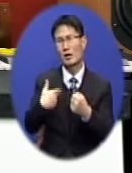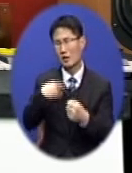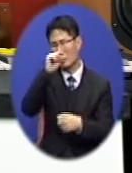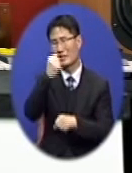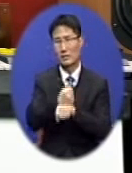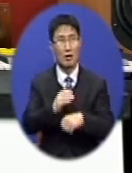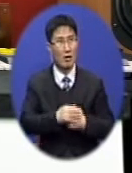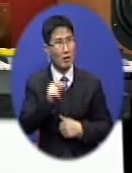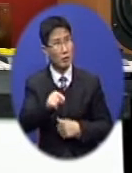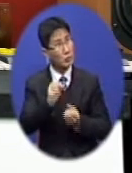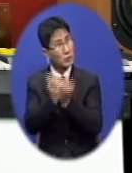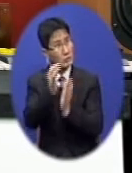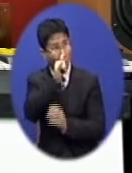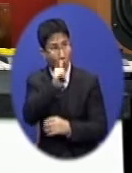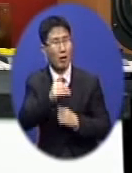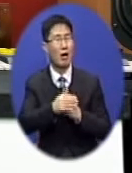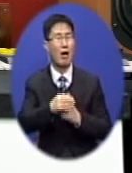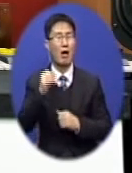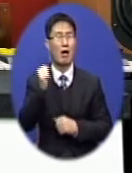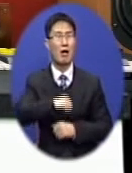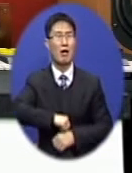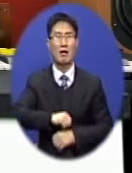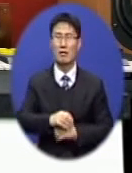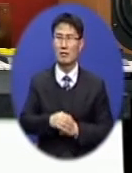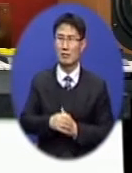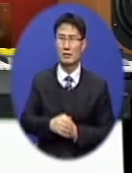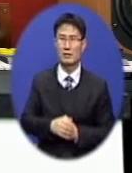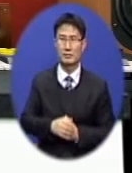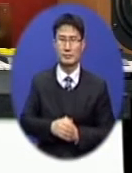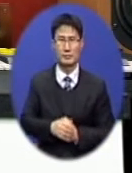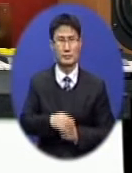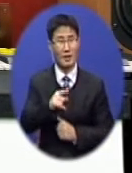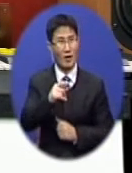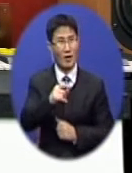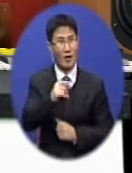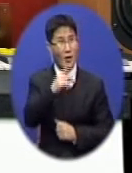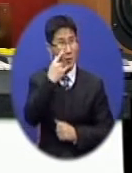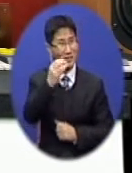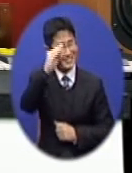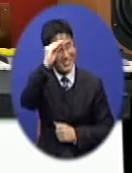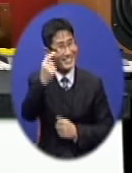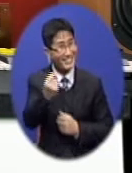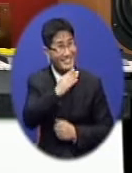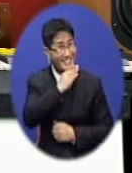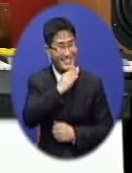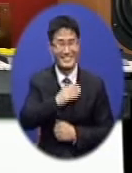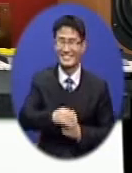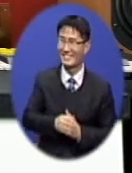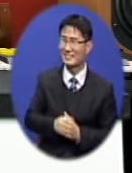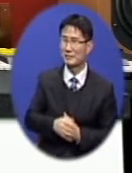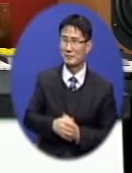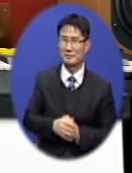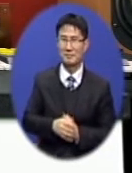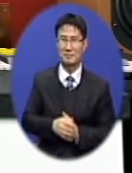아, 인동초라는 꽃이 있어요? 네. 아. 그러면 이제 우리 어머님하고 많이 닮으셨나 보다. 인동초. 아.